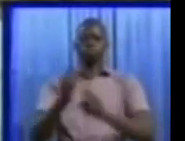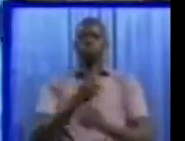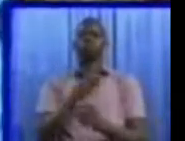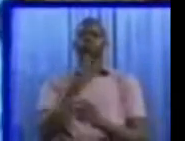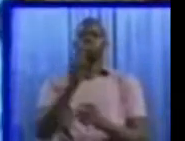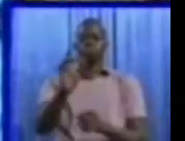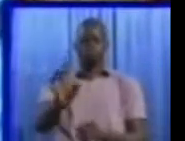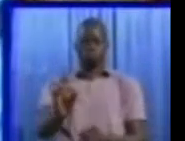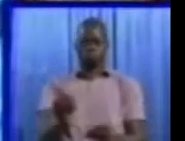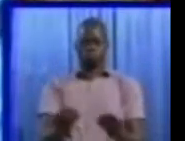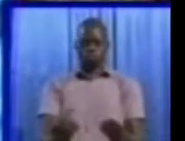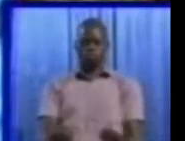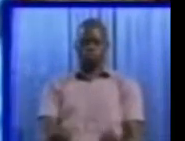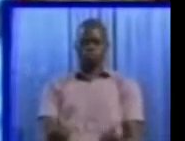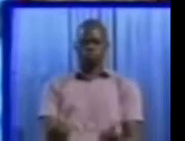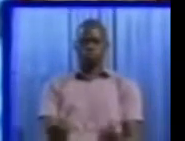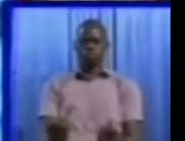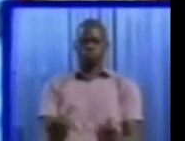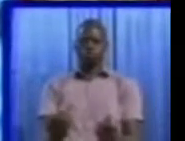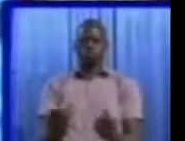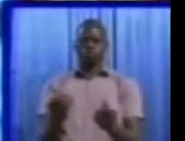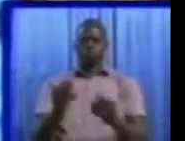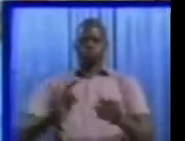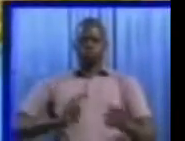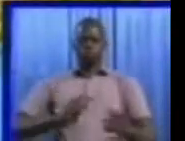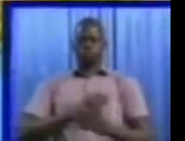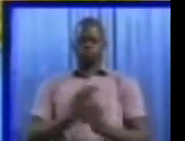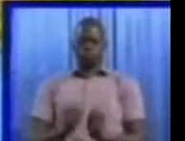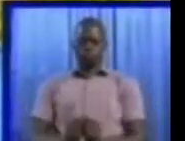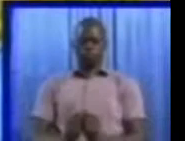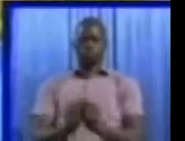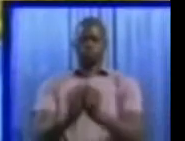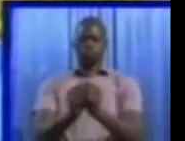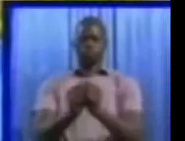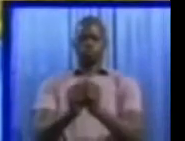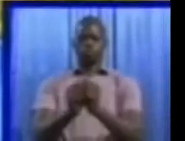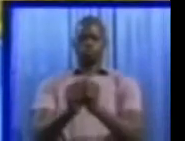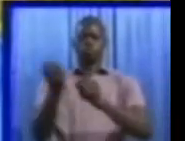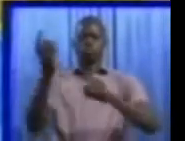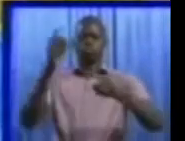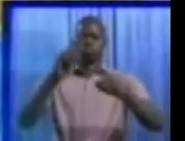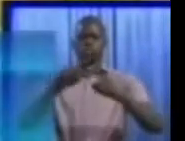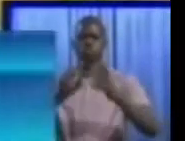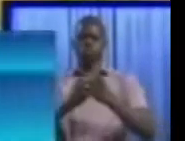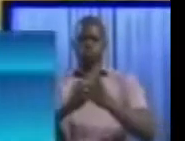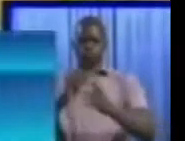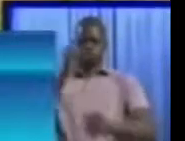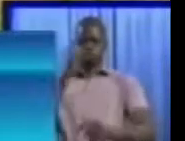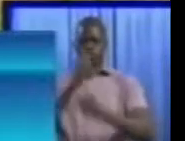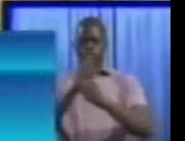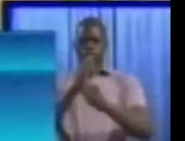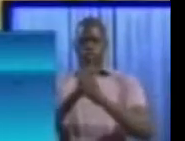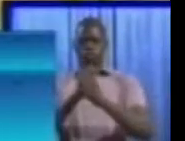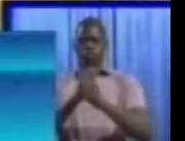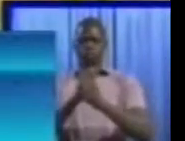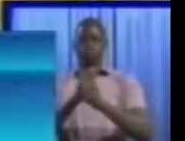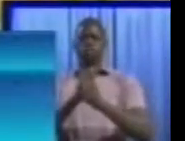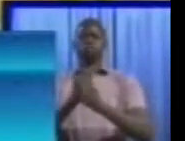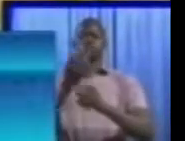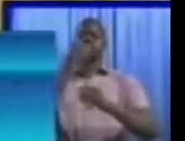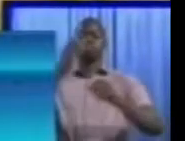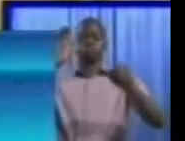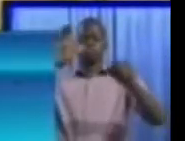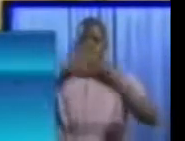trouver la solution de notre accompagnement. Quand on travaille, qu'on vous promet qu'on va